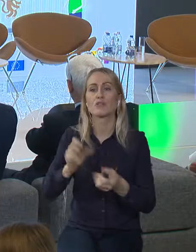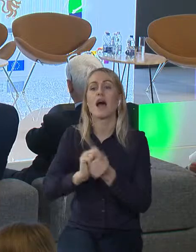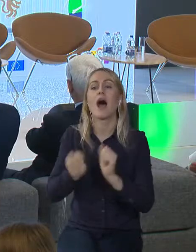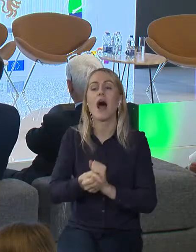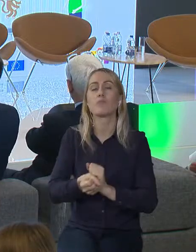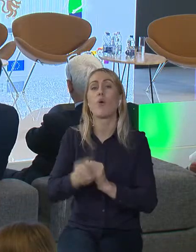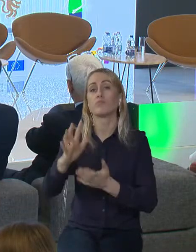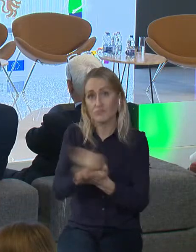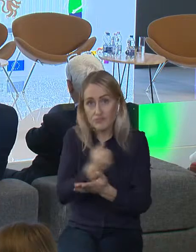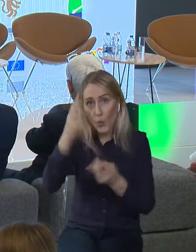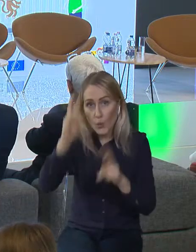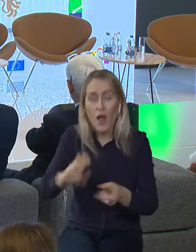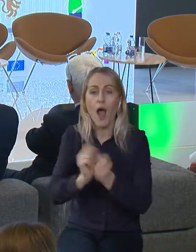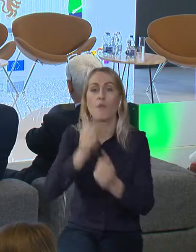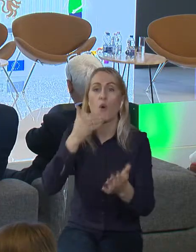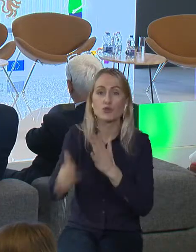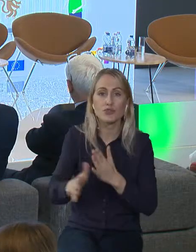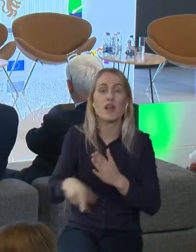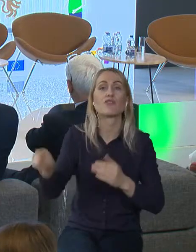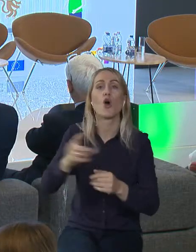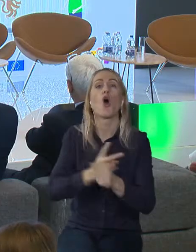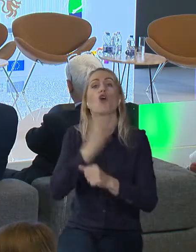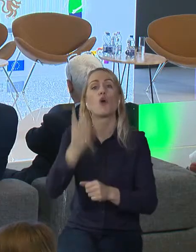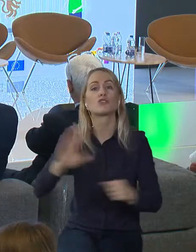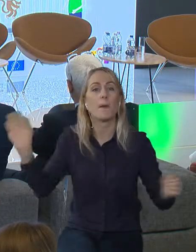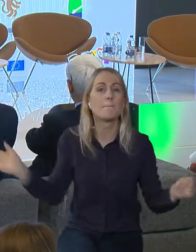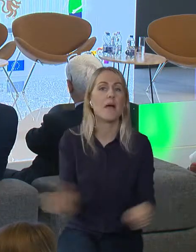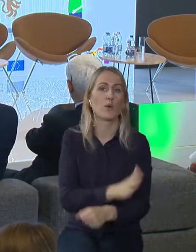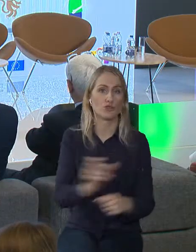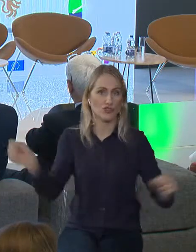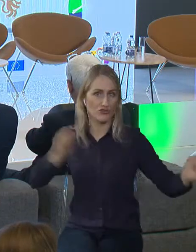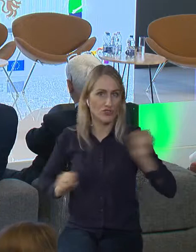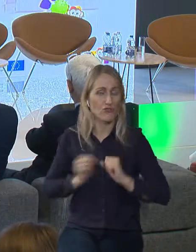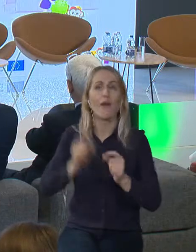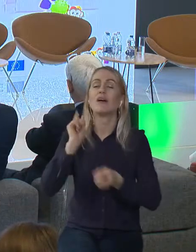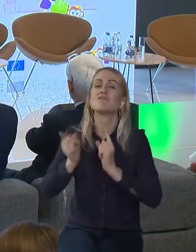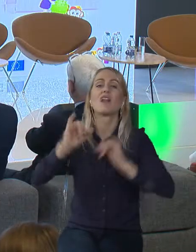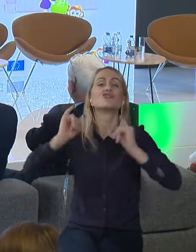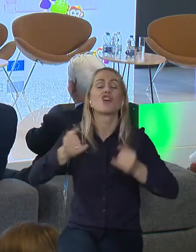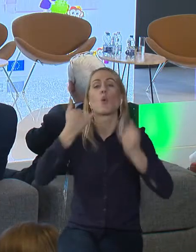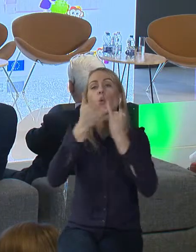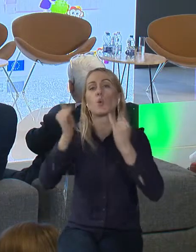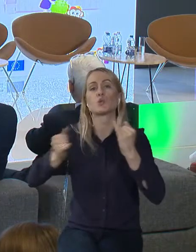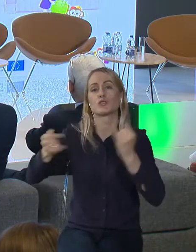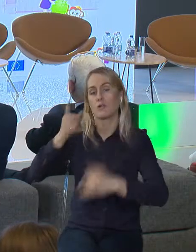zatwierdzenia, albo odrzucenia, dostęp do pełnego zestawu ćwiczeń w zależności od różnych